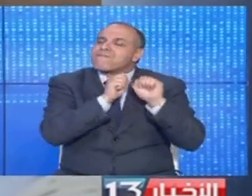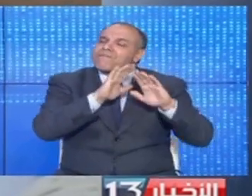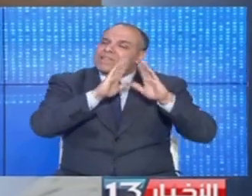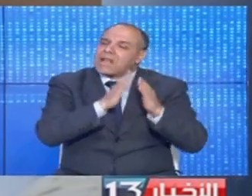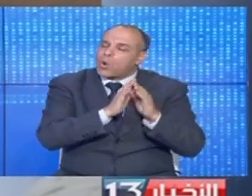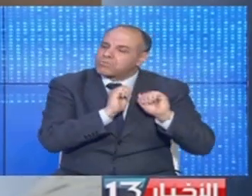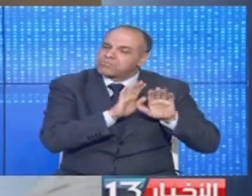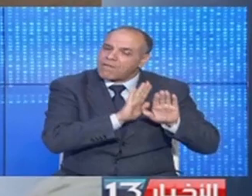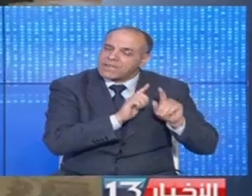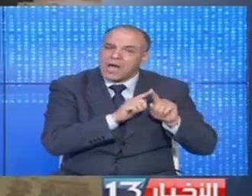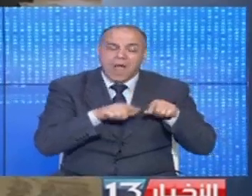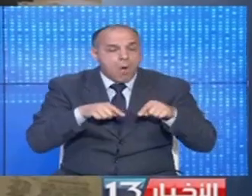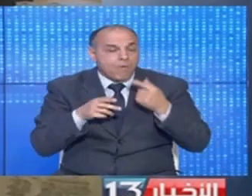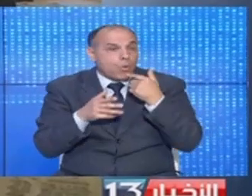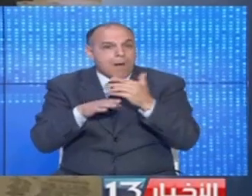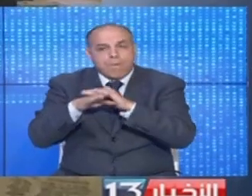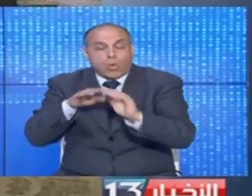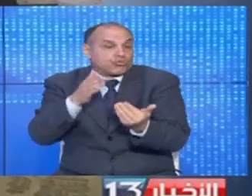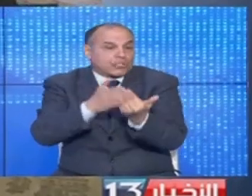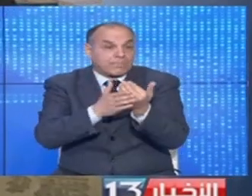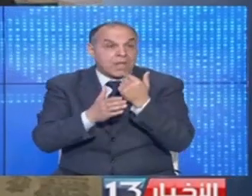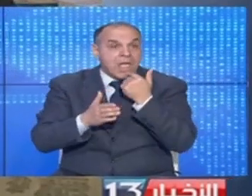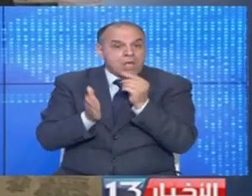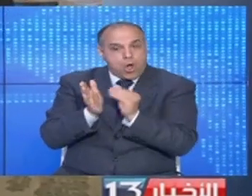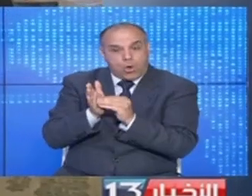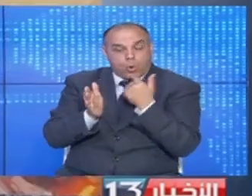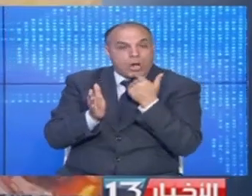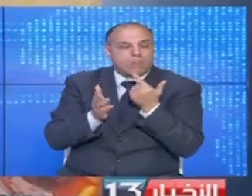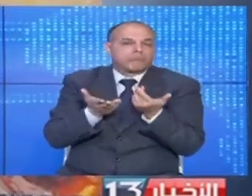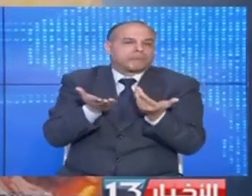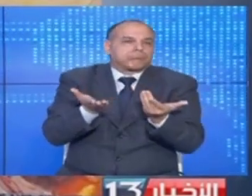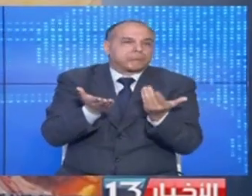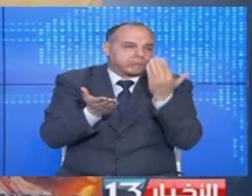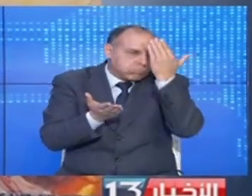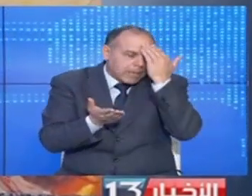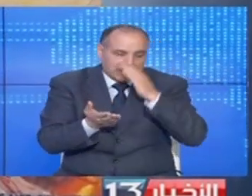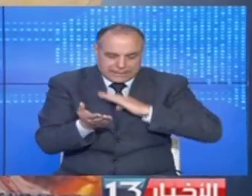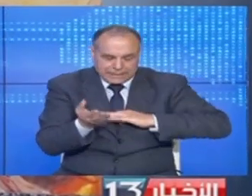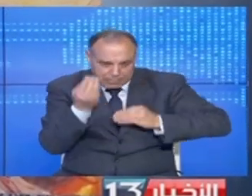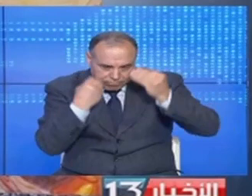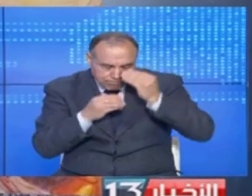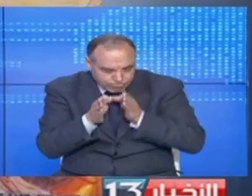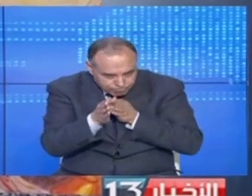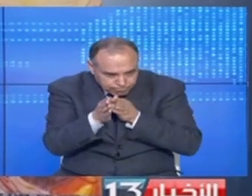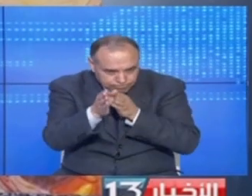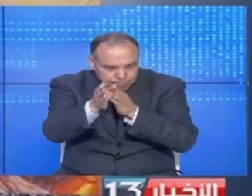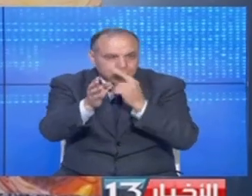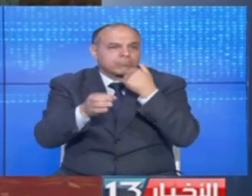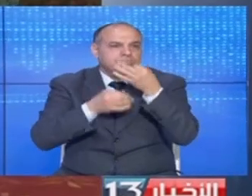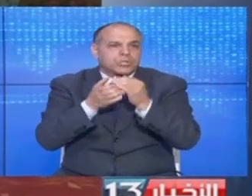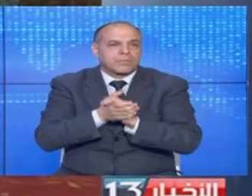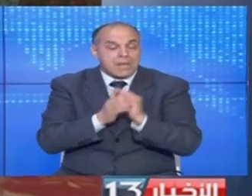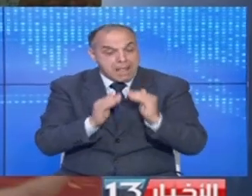الابداعي والخوض في مواضيعها جديده وهو ايضا مناسبه لتعلم الصدري والانطباعات وفقا محدثين